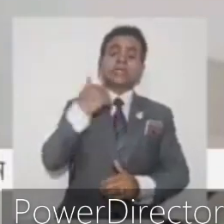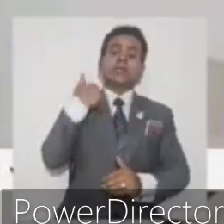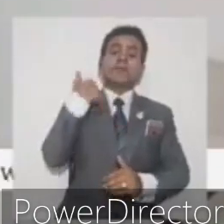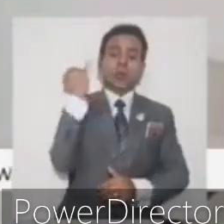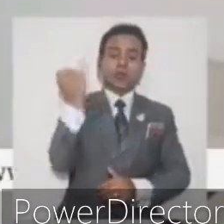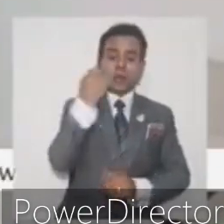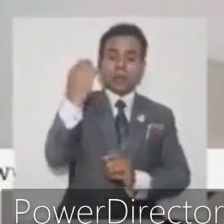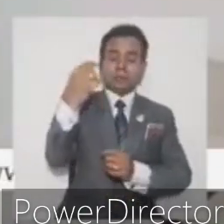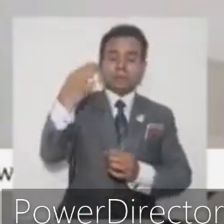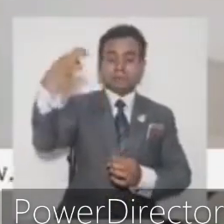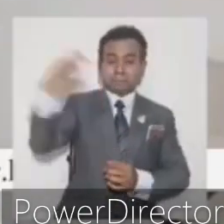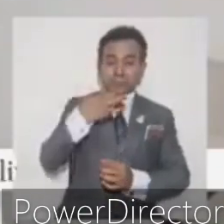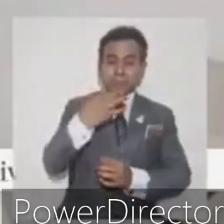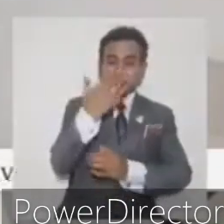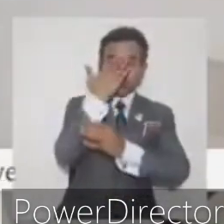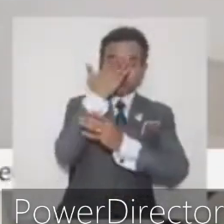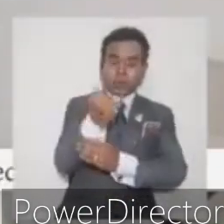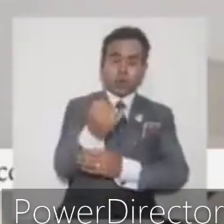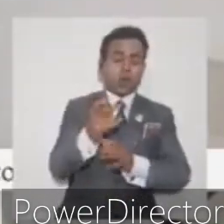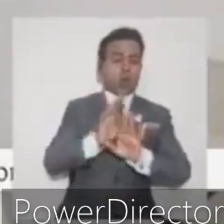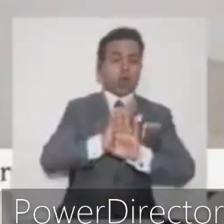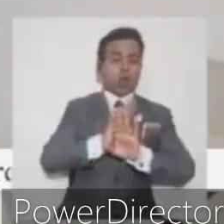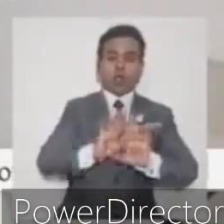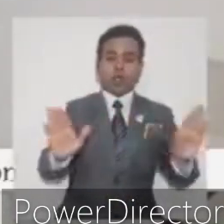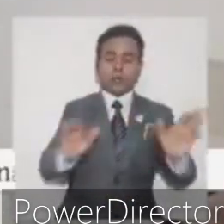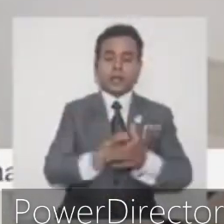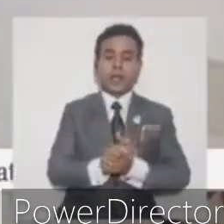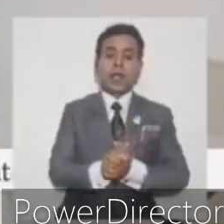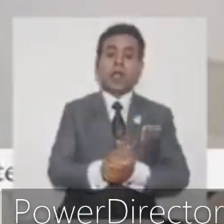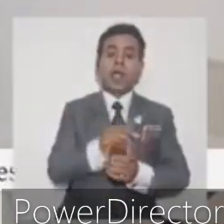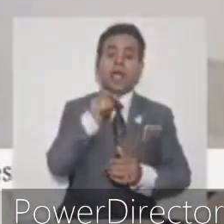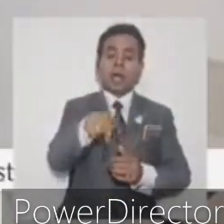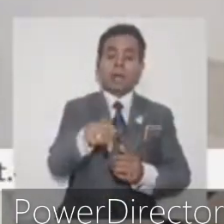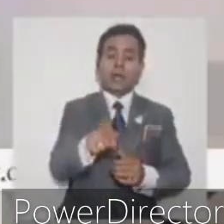অসময়ের 10 ফুট। আমি